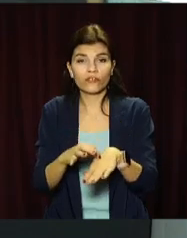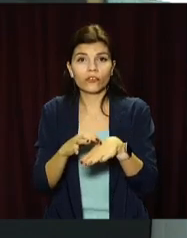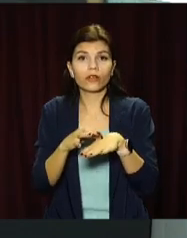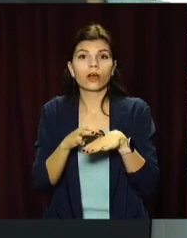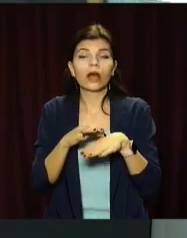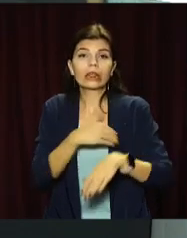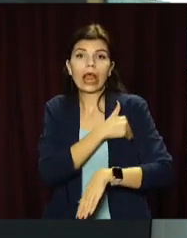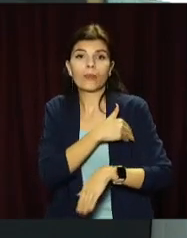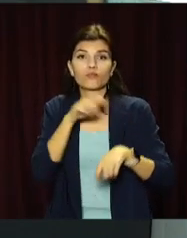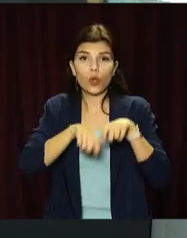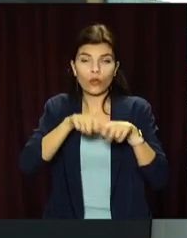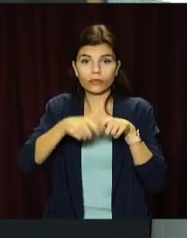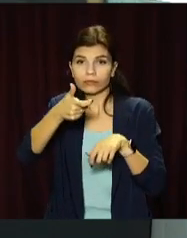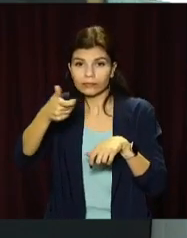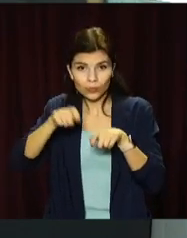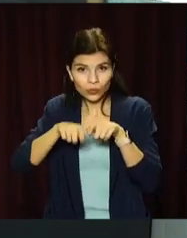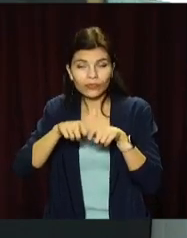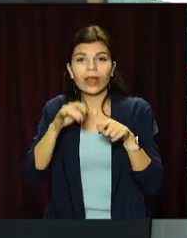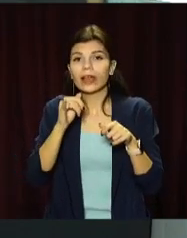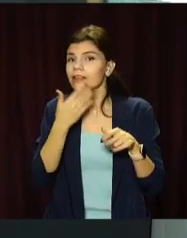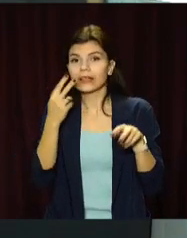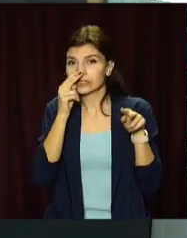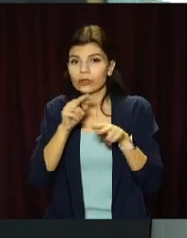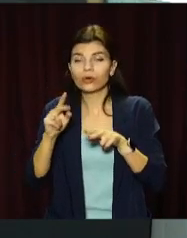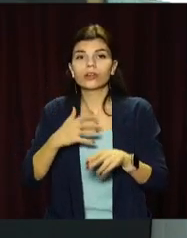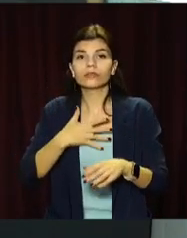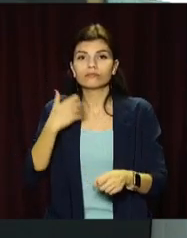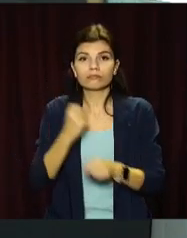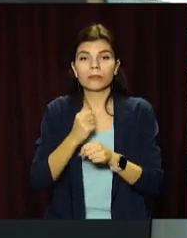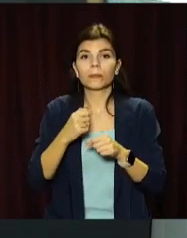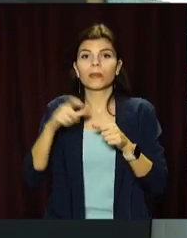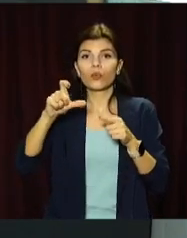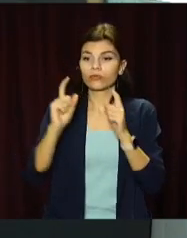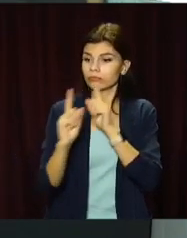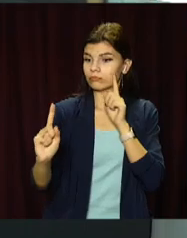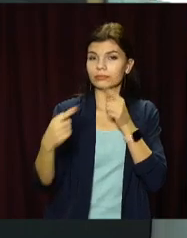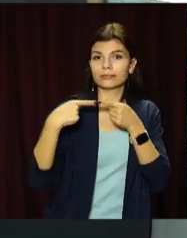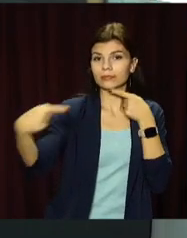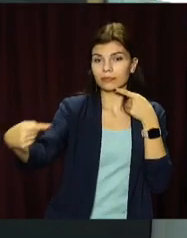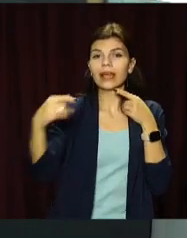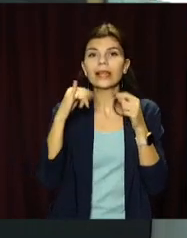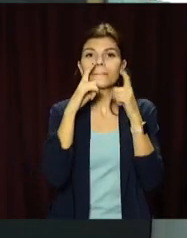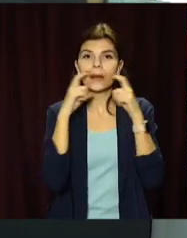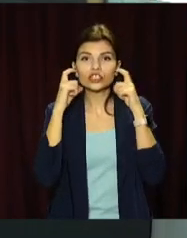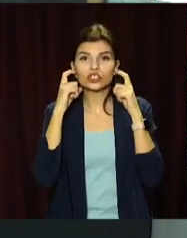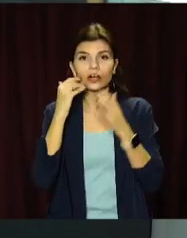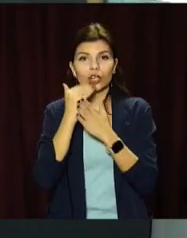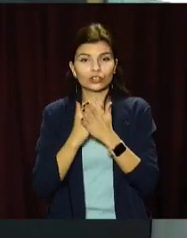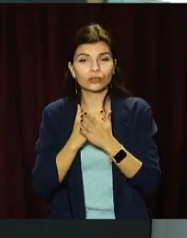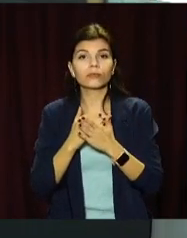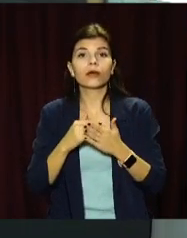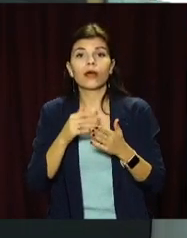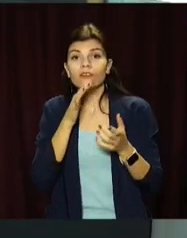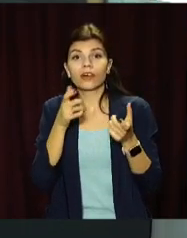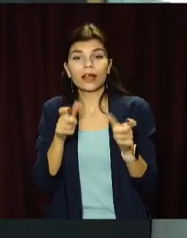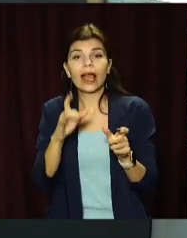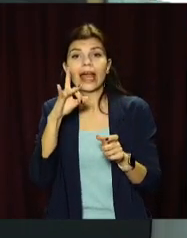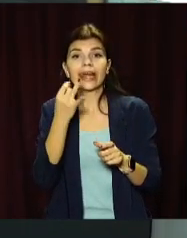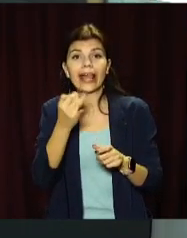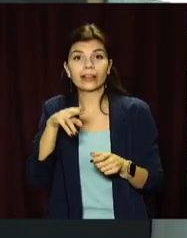відвідувачам температурний скринінг та не слідкують за дотриманням дистанції та маскового режиму. У черговий карантинний рейд разом